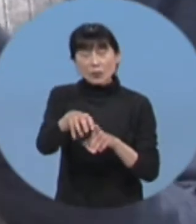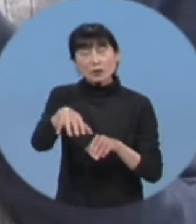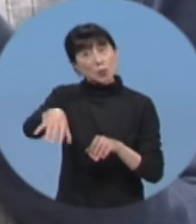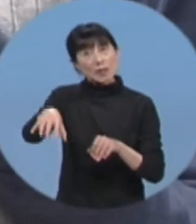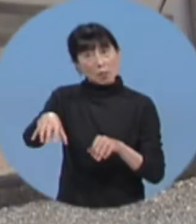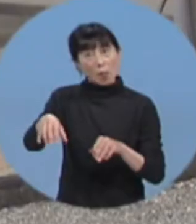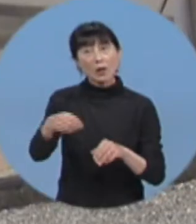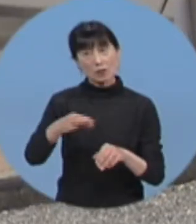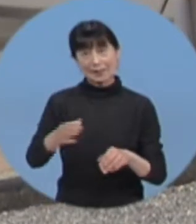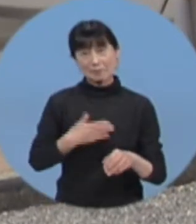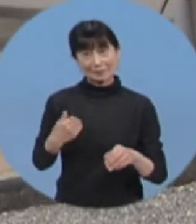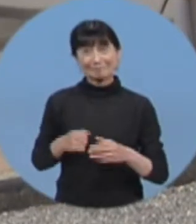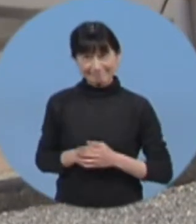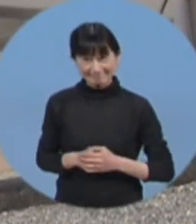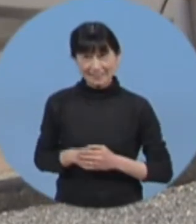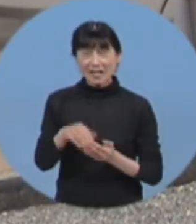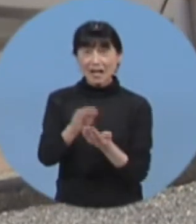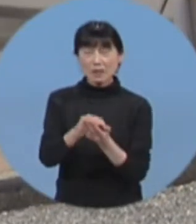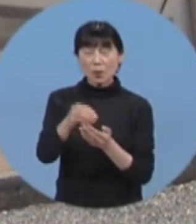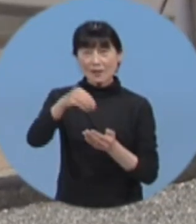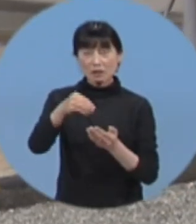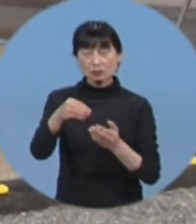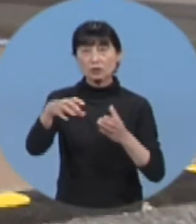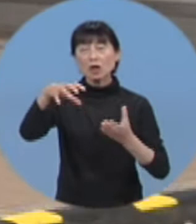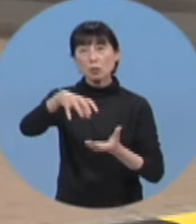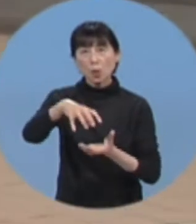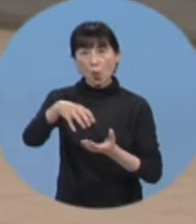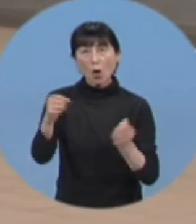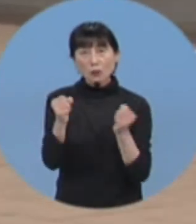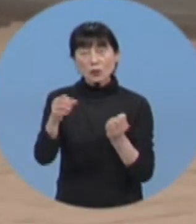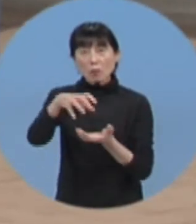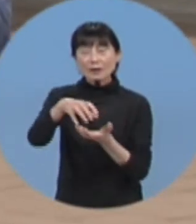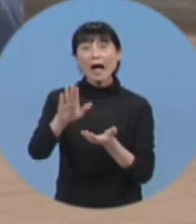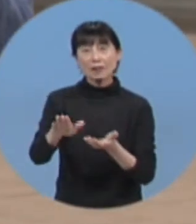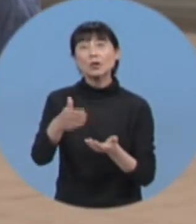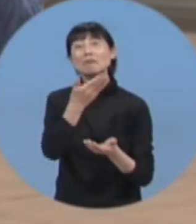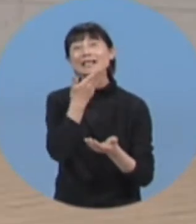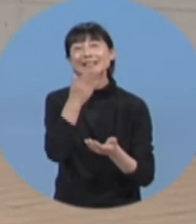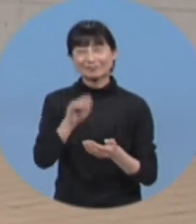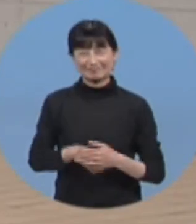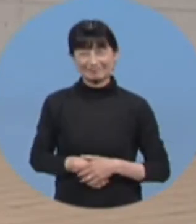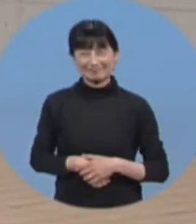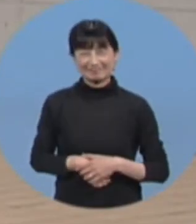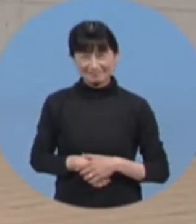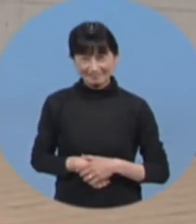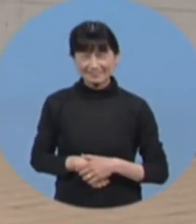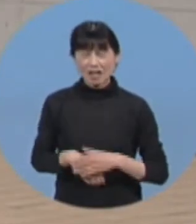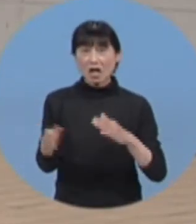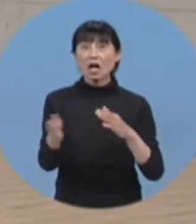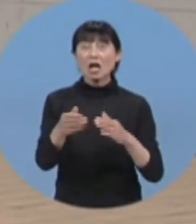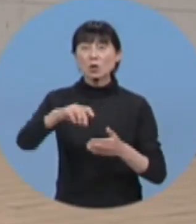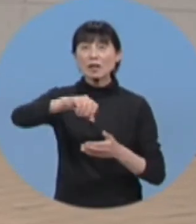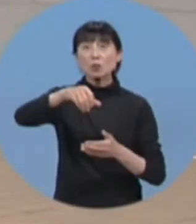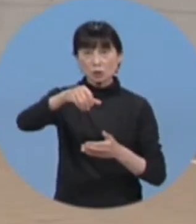。そして貝を入れる入れ物、こんなクーラーボックスがあると便利です。空のペットボ